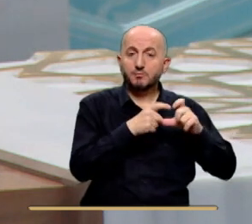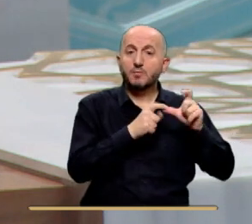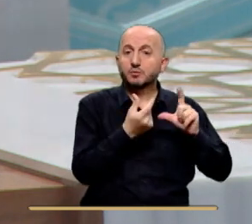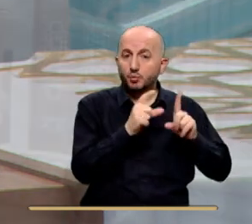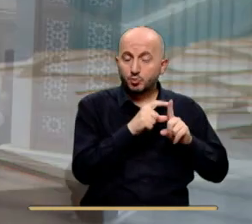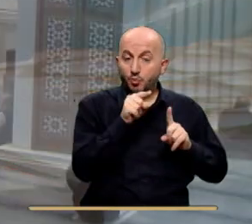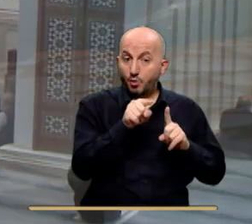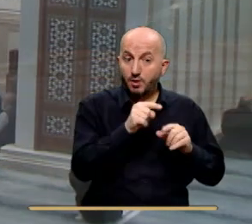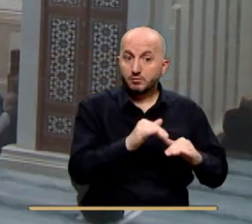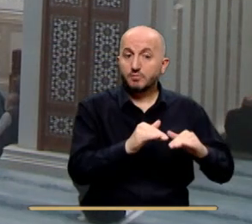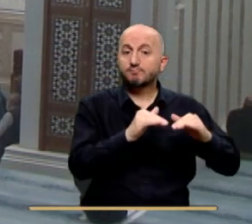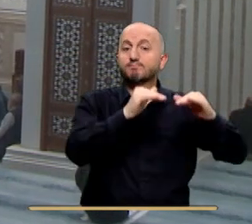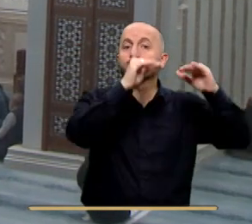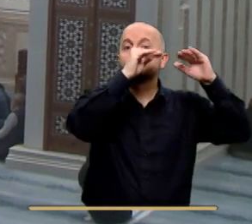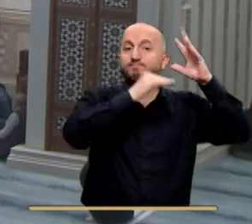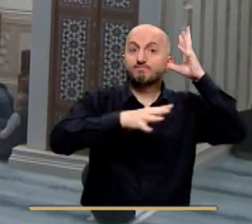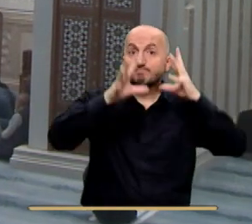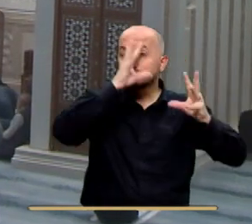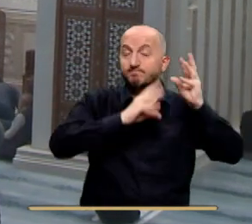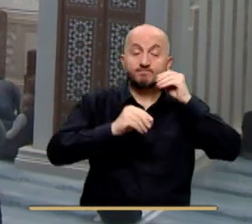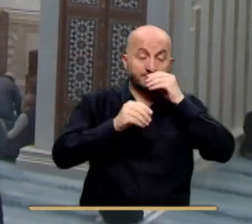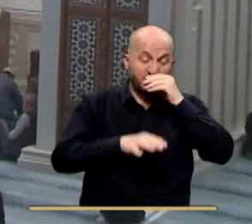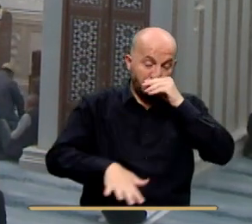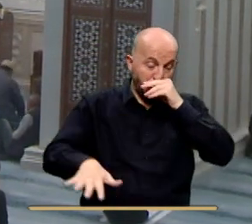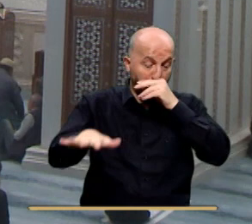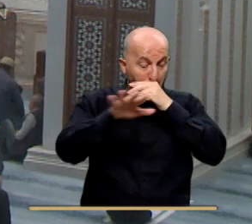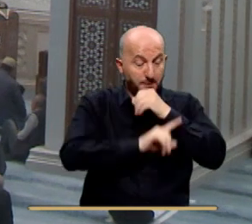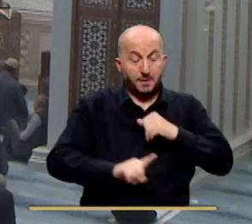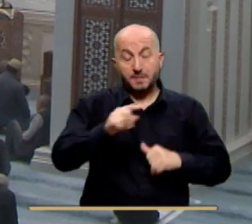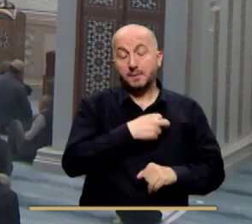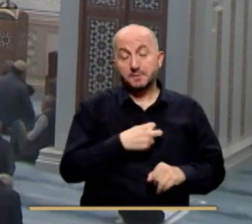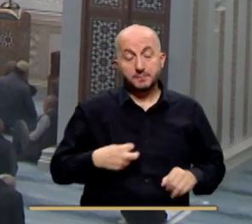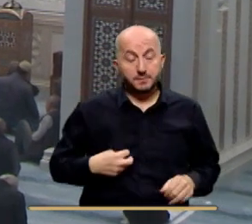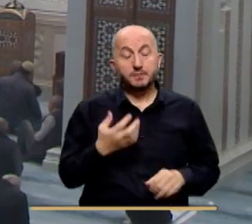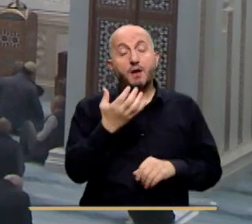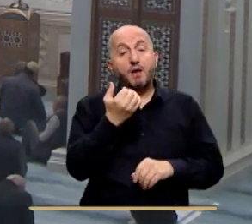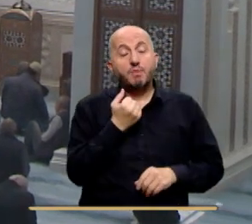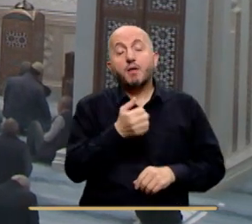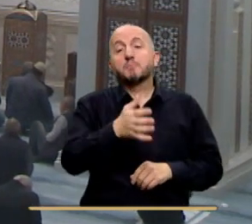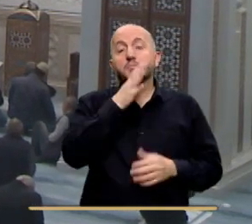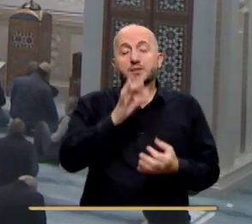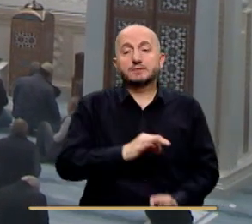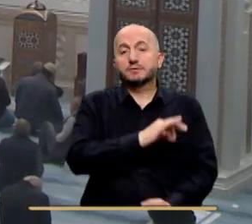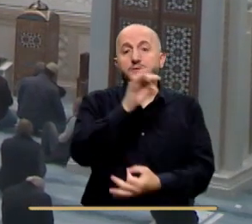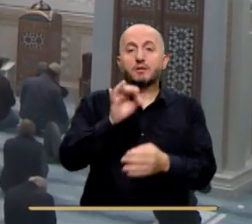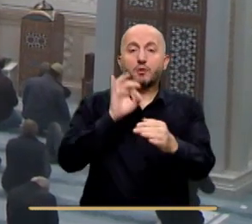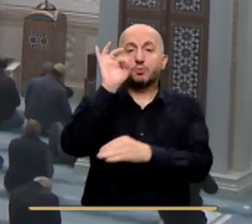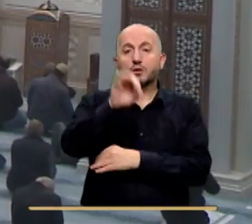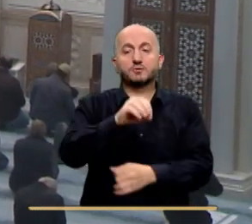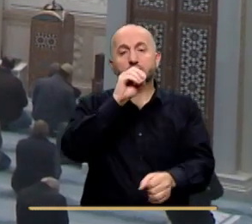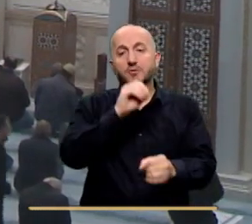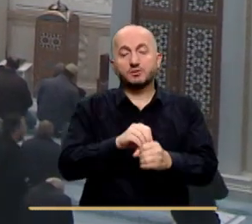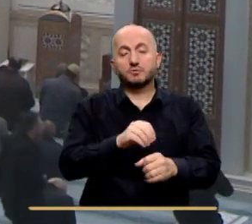yetişti. Ve her biri Allah'ın Resulünden aldığı bilgiyi insanlara ulaştırmak